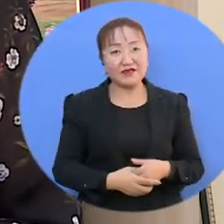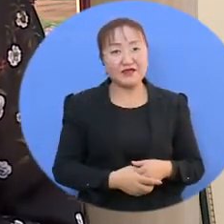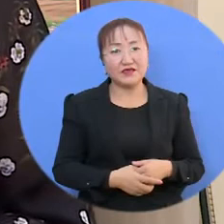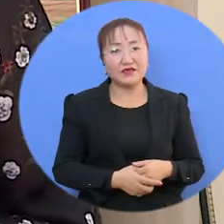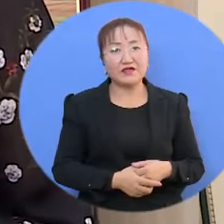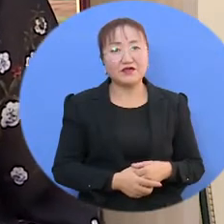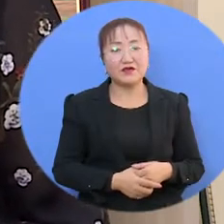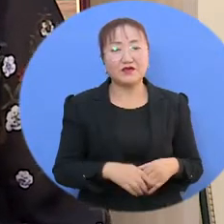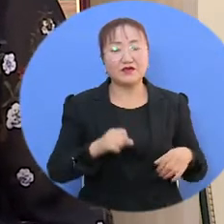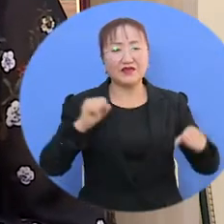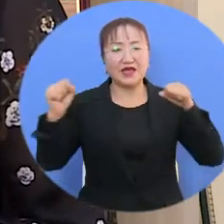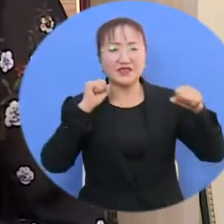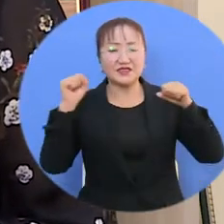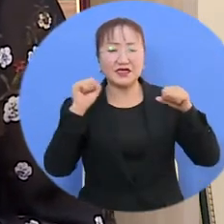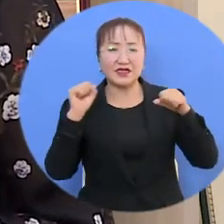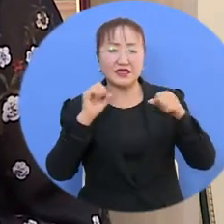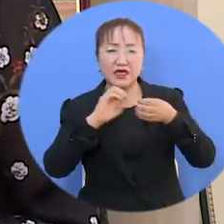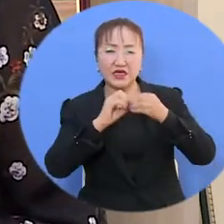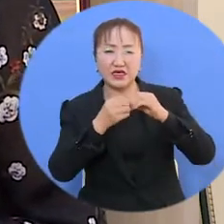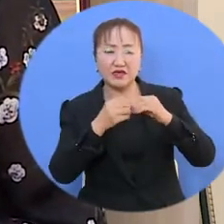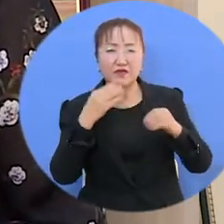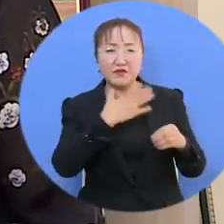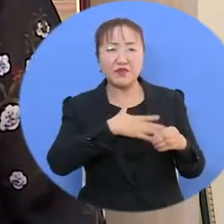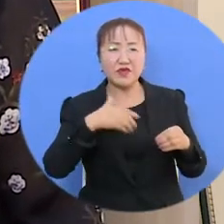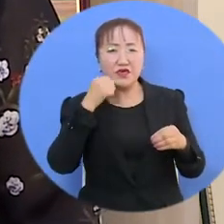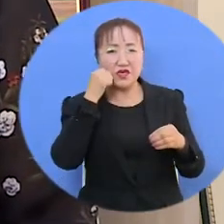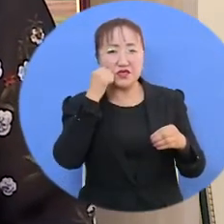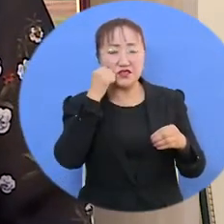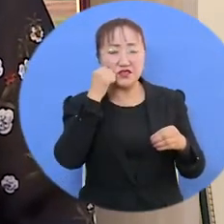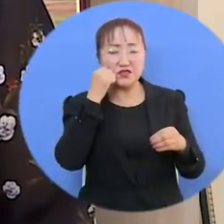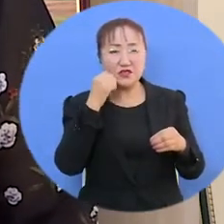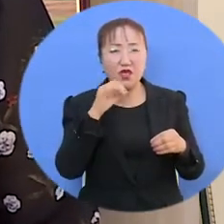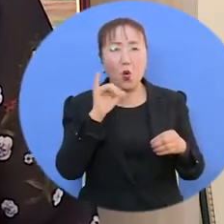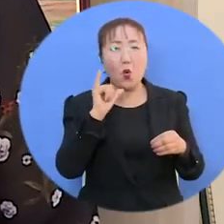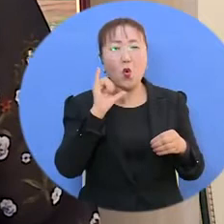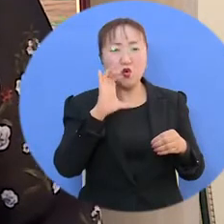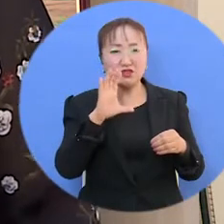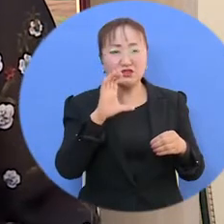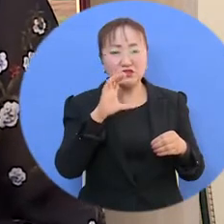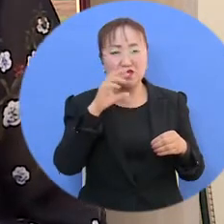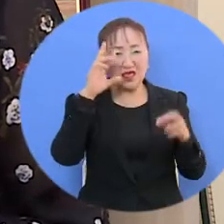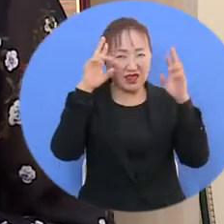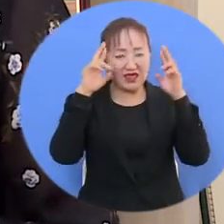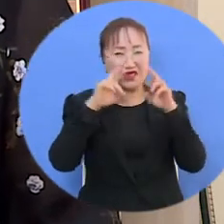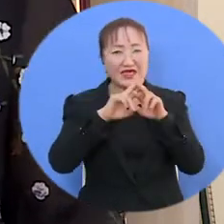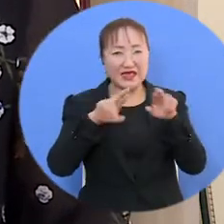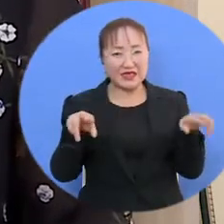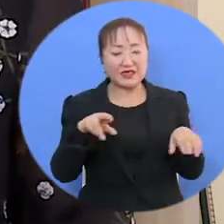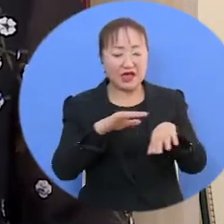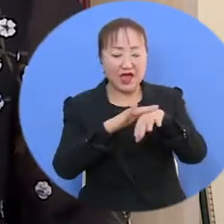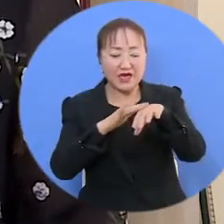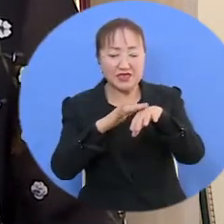Тэгвэл дасгал хөдөлгөөн хийх явцад биеэс их хэмжээний, нэлээдгүй хэмжээний ус шингэн ялгардаг.